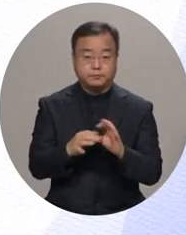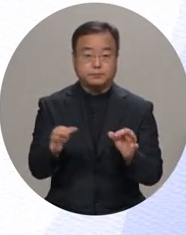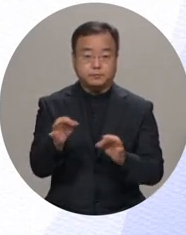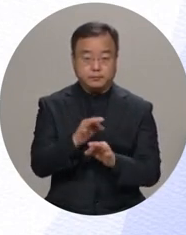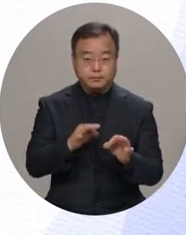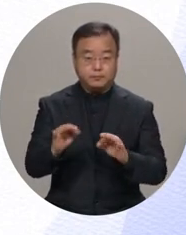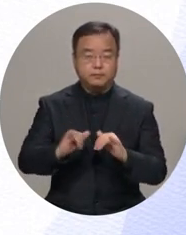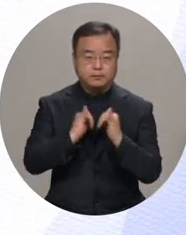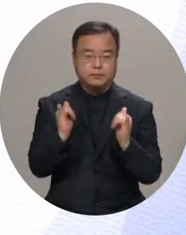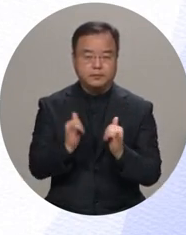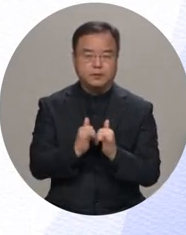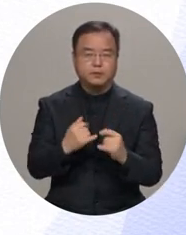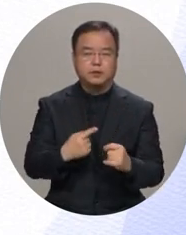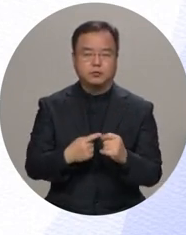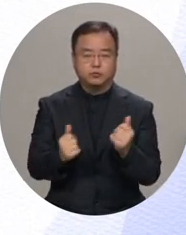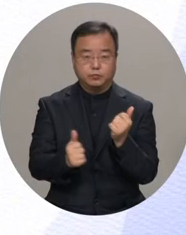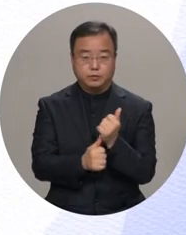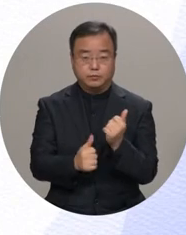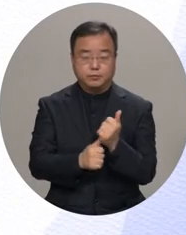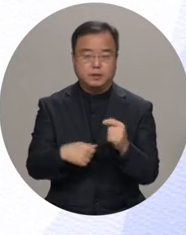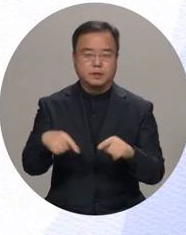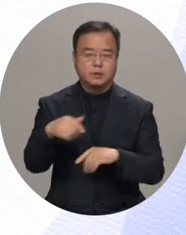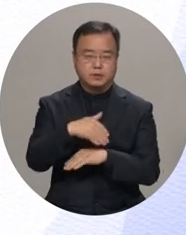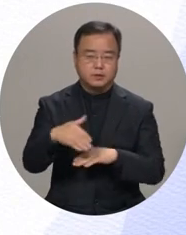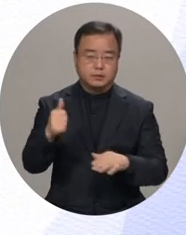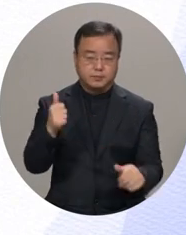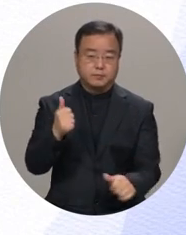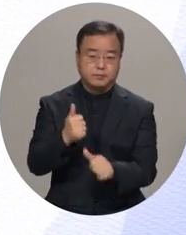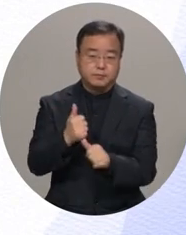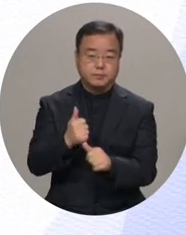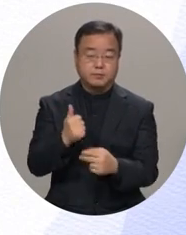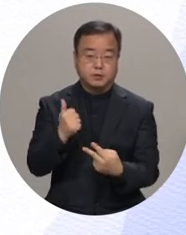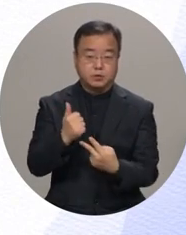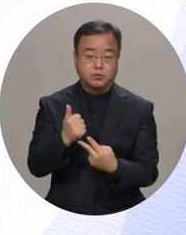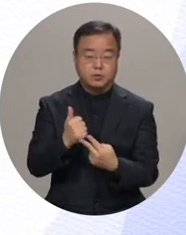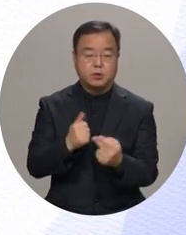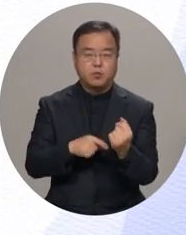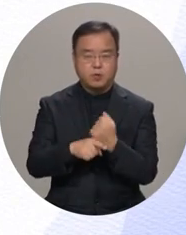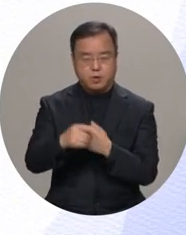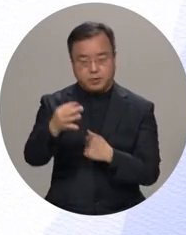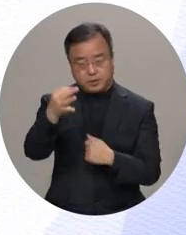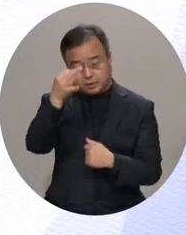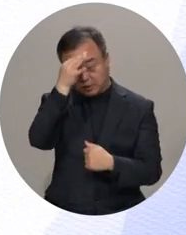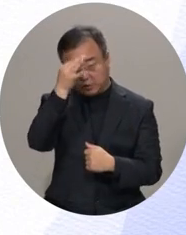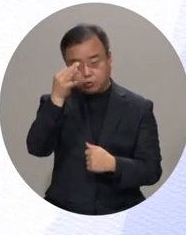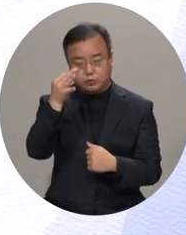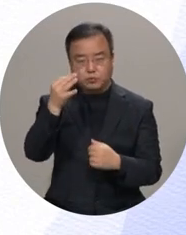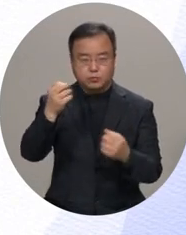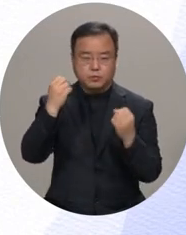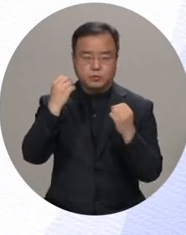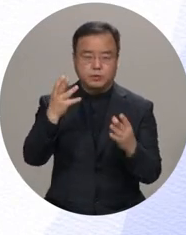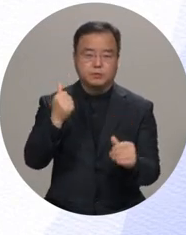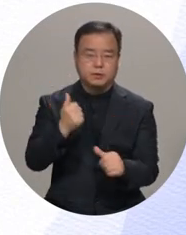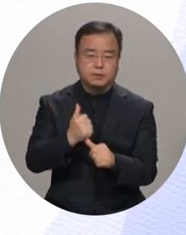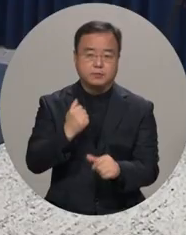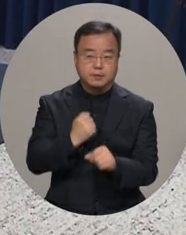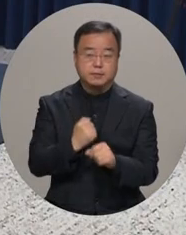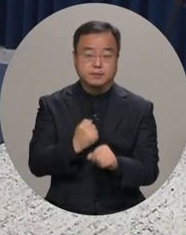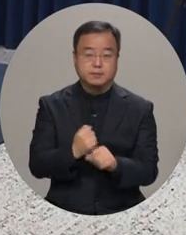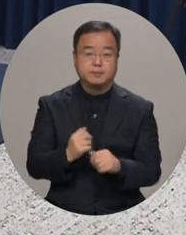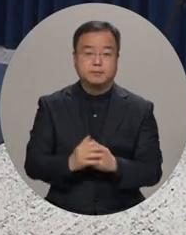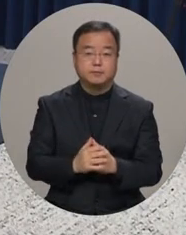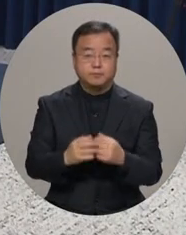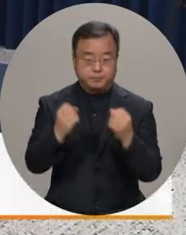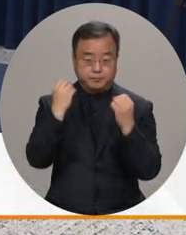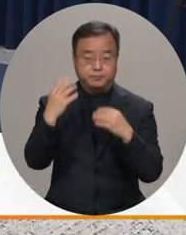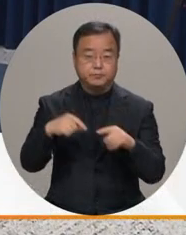경제수석과 사회수석이 정책실 산하로 바뀌었고 과학기술수석을 신설하겠다는 구상도 밝혔습니다.